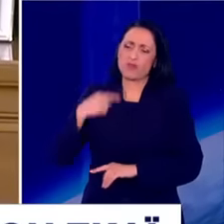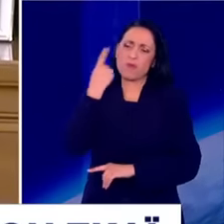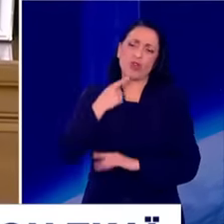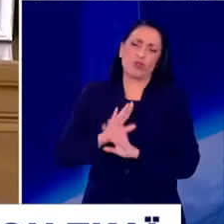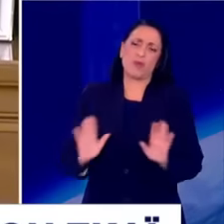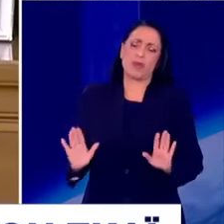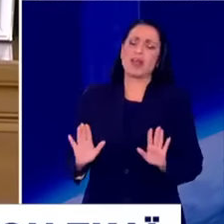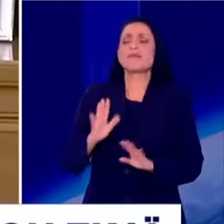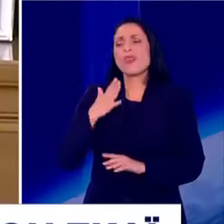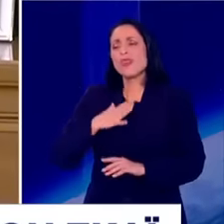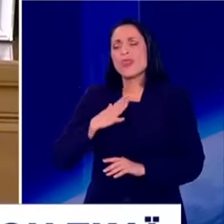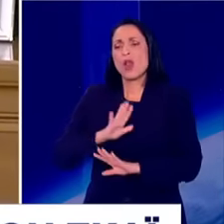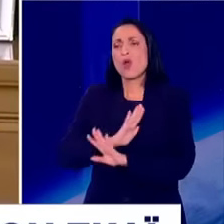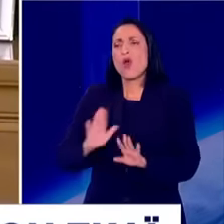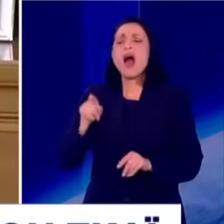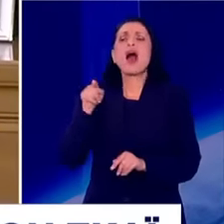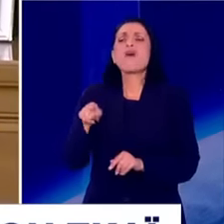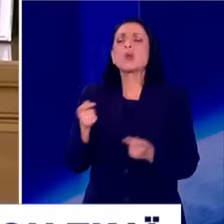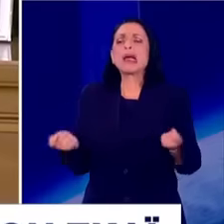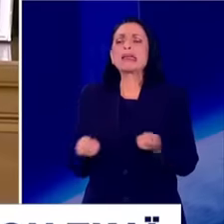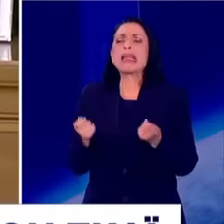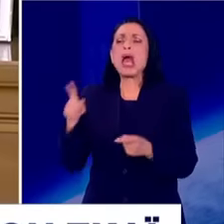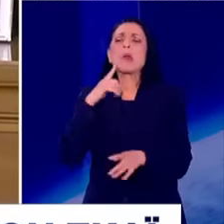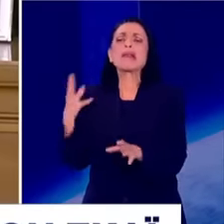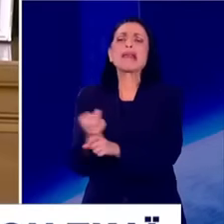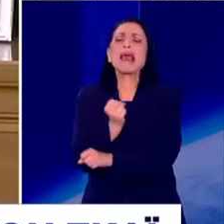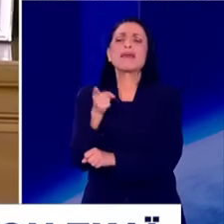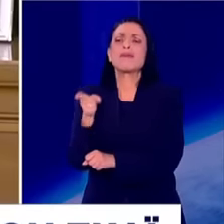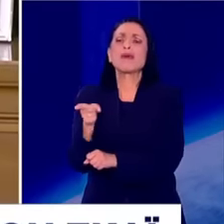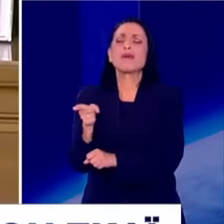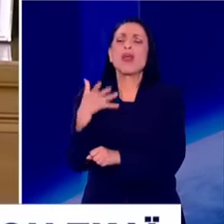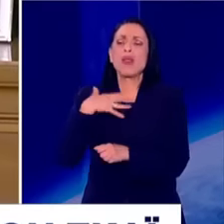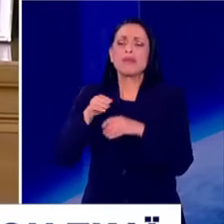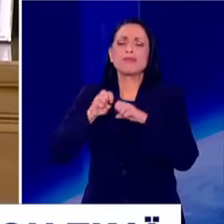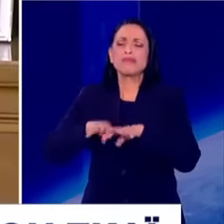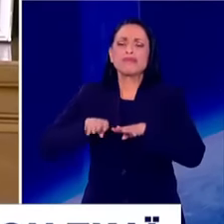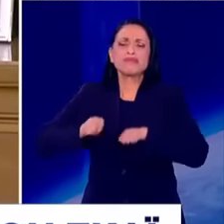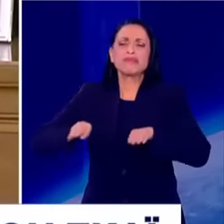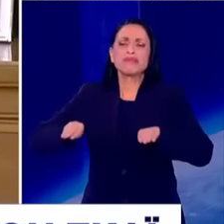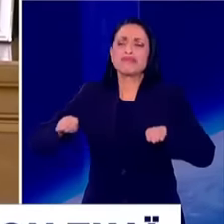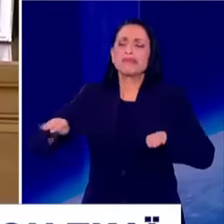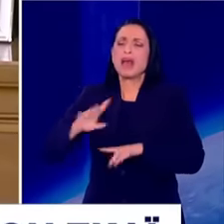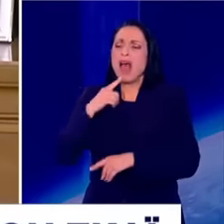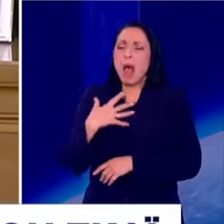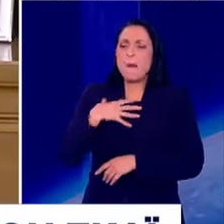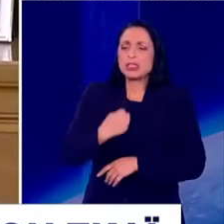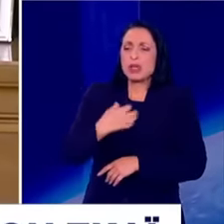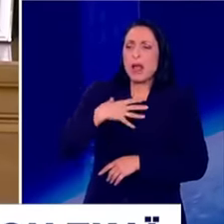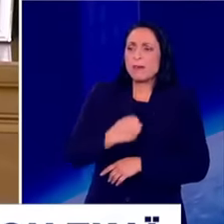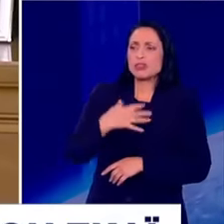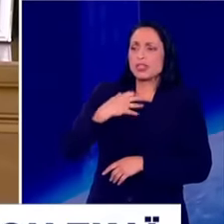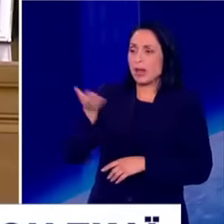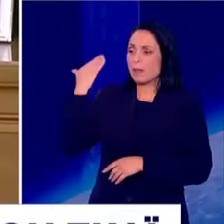Και οι οποίες τελικά το μόνο το οποίο επιτυγχάνουν είναι να διαρριγνύουν τις όποιες σχέσεις εμπιστοσύνης έχουμε καταφέρει να